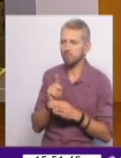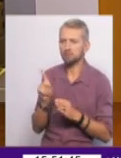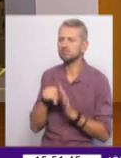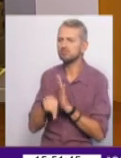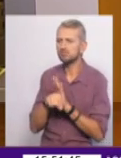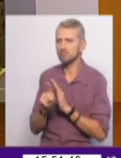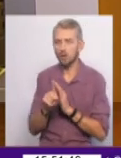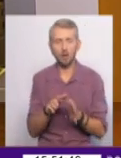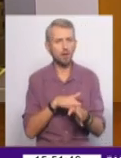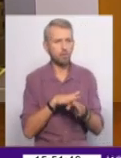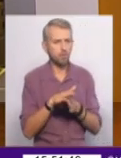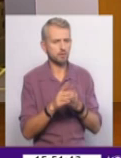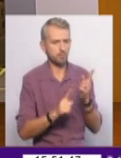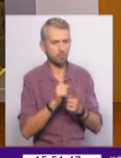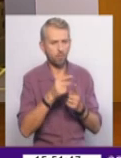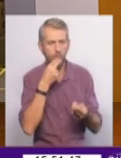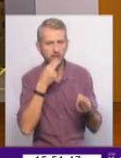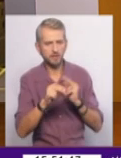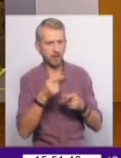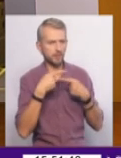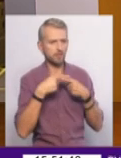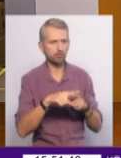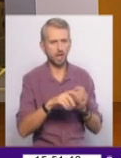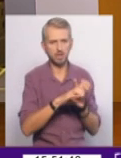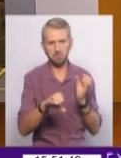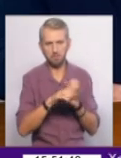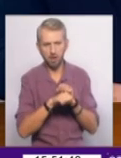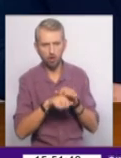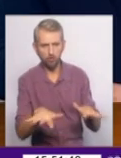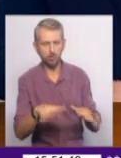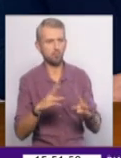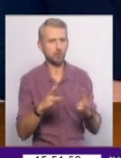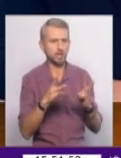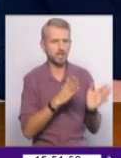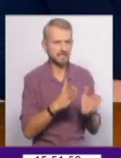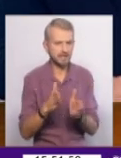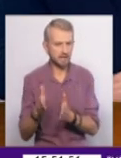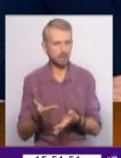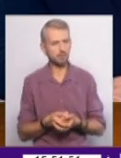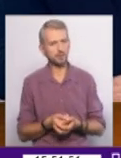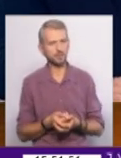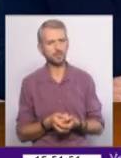Повністю йде заміна, модернізація інженерних мереж, угу, повністю, пожежні системи,